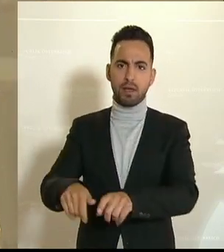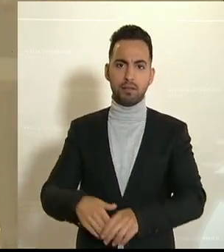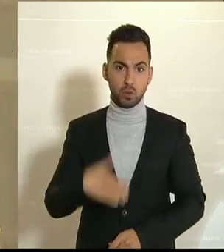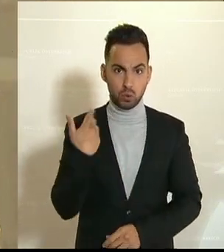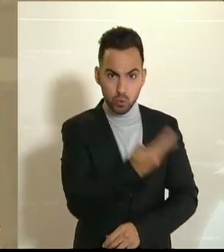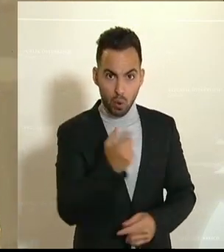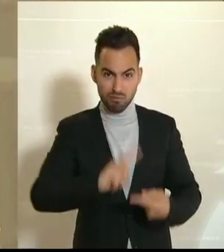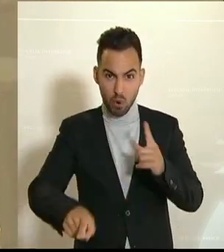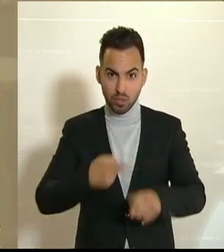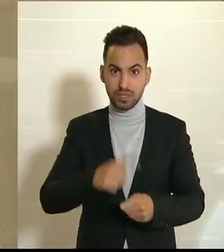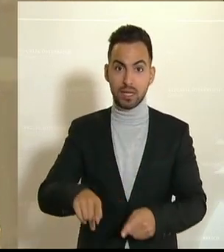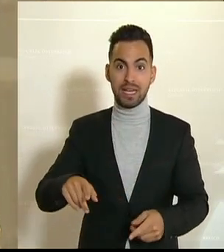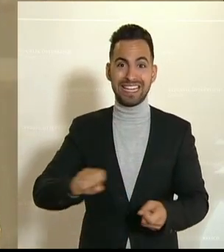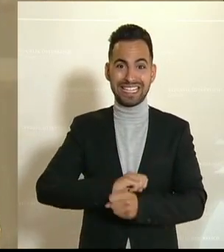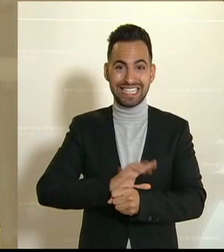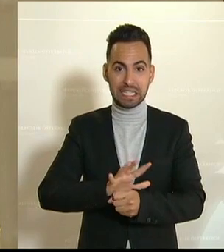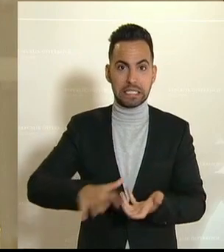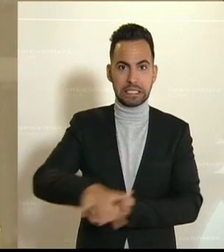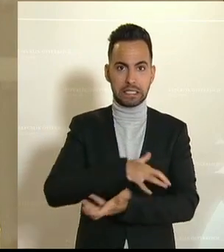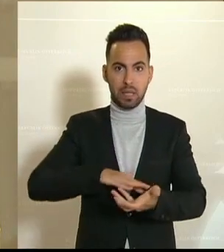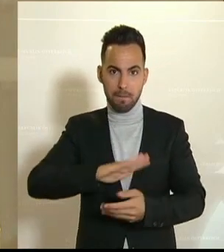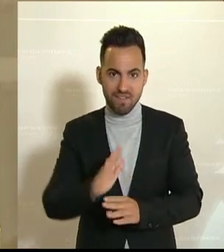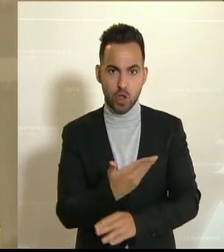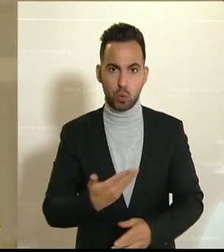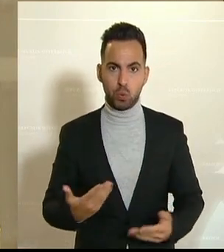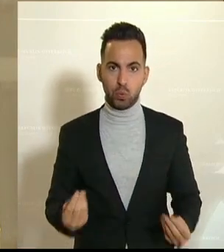Politik zur Bewältigung der Krise.